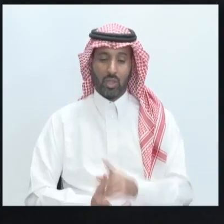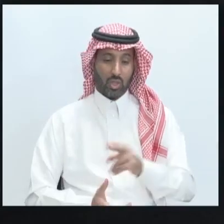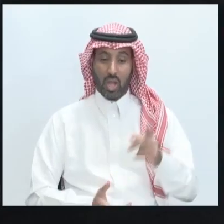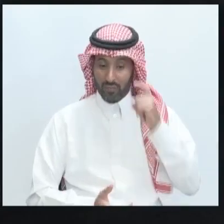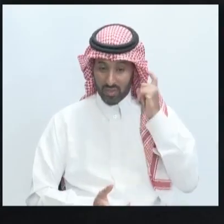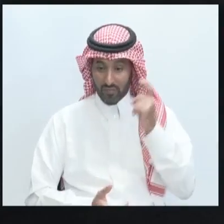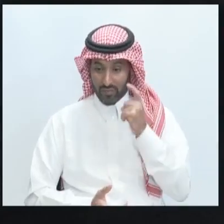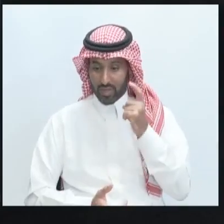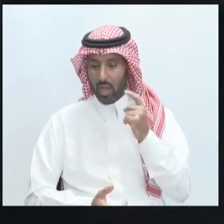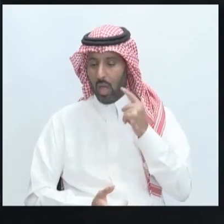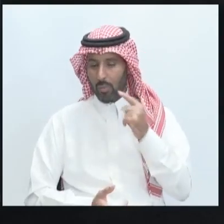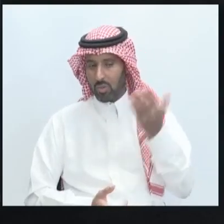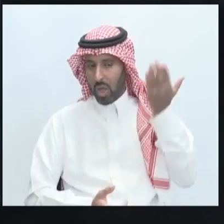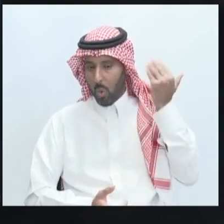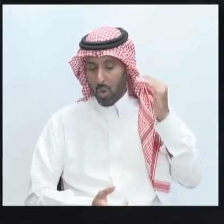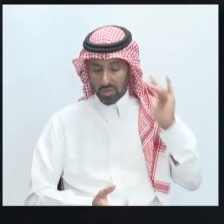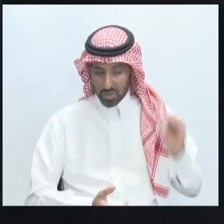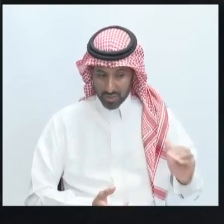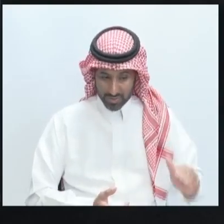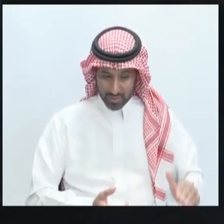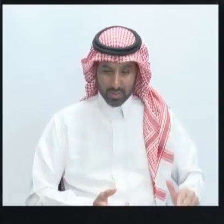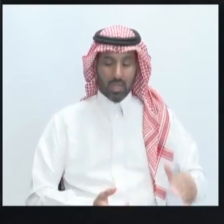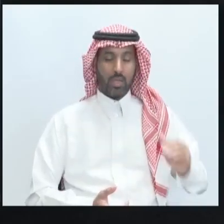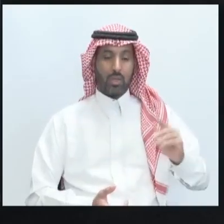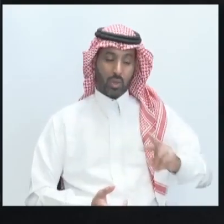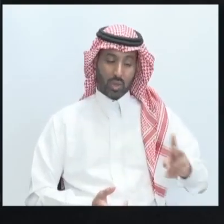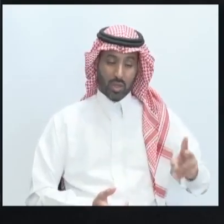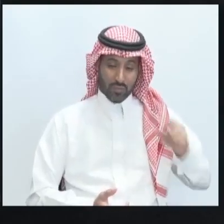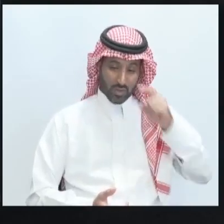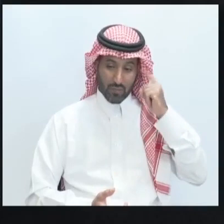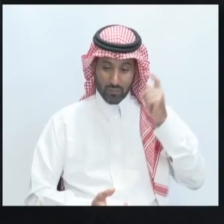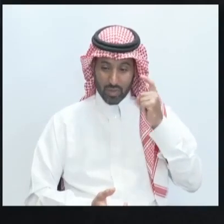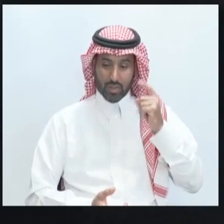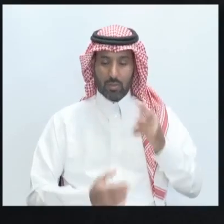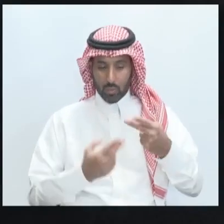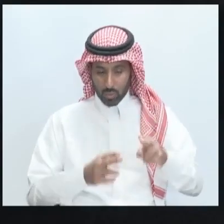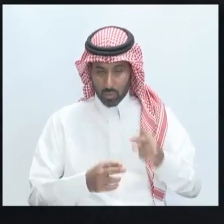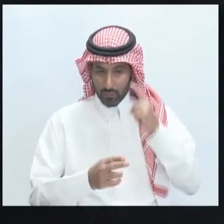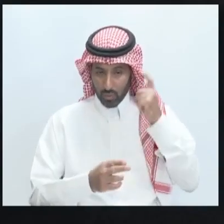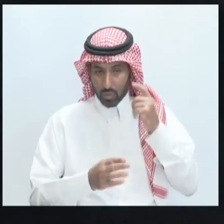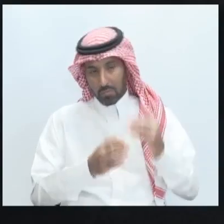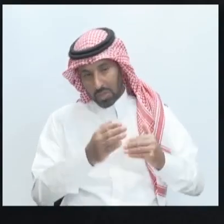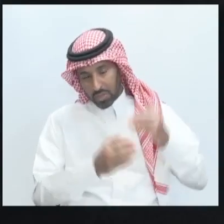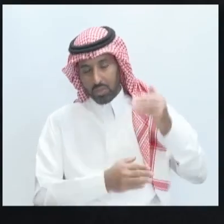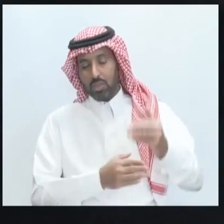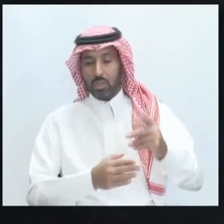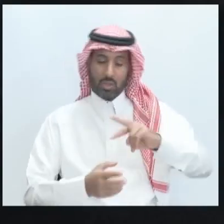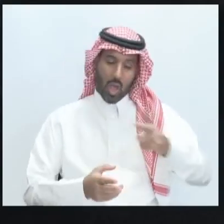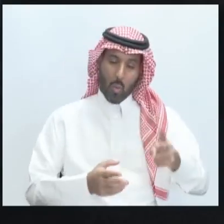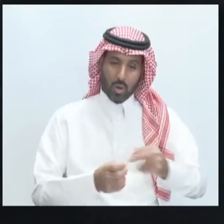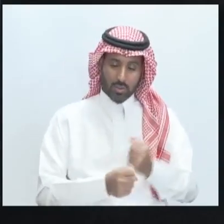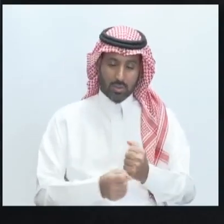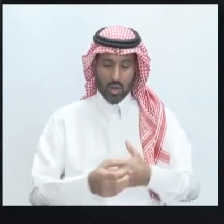التفكير عما كنتم عليه ابنائي وبنات الطلاب فتبدوا تفكرون بمستقبلهم ايضا تتحول الانفعالات